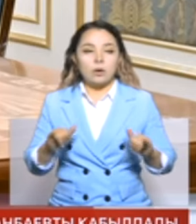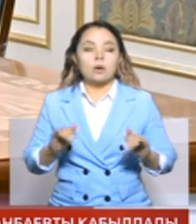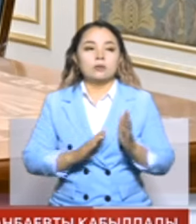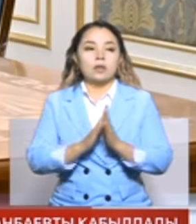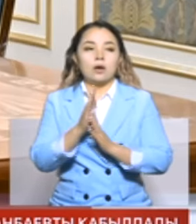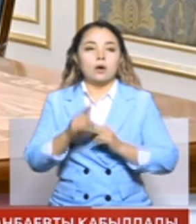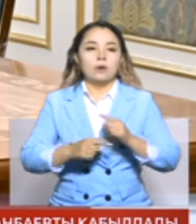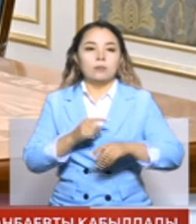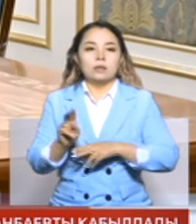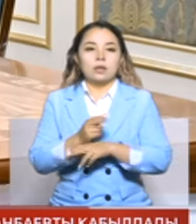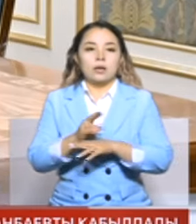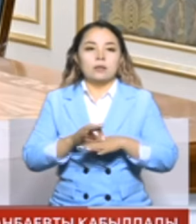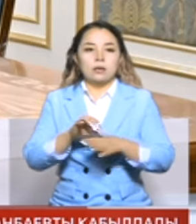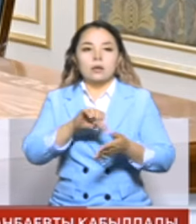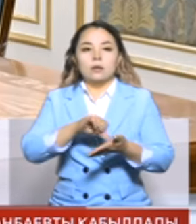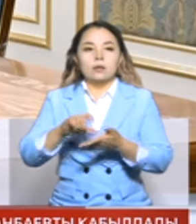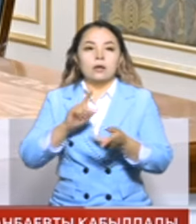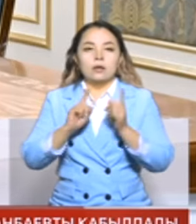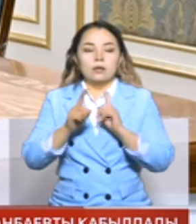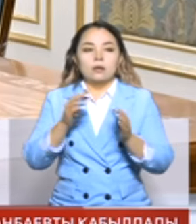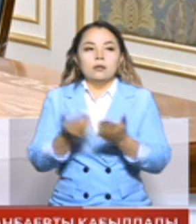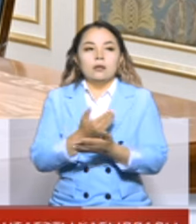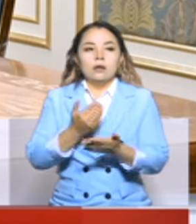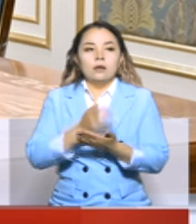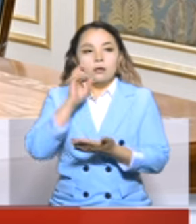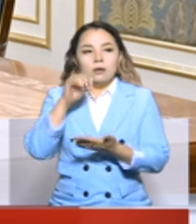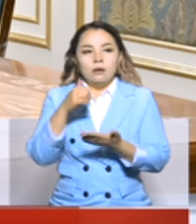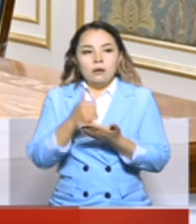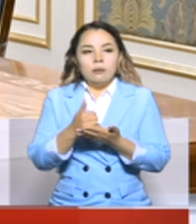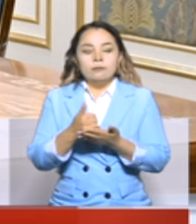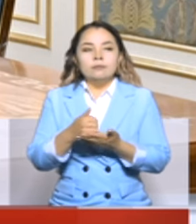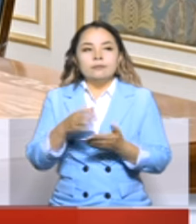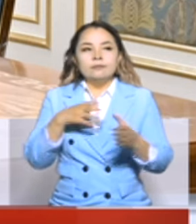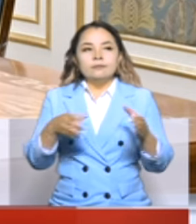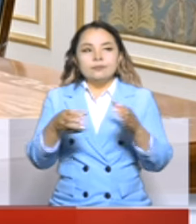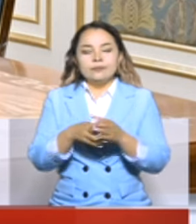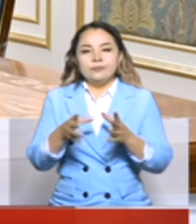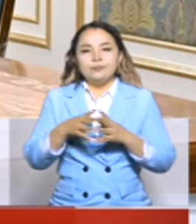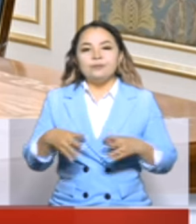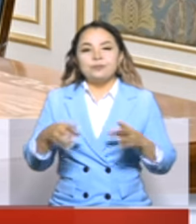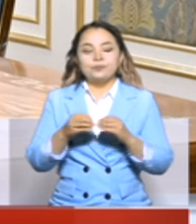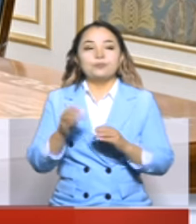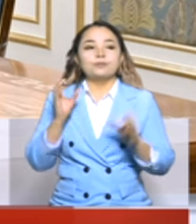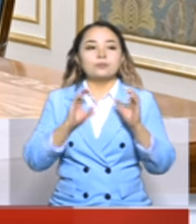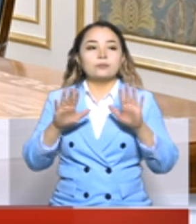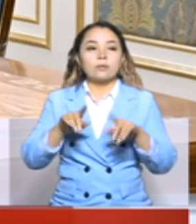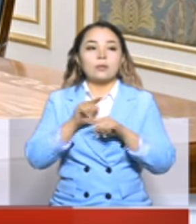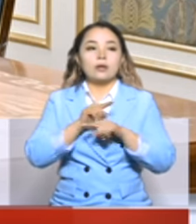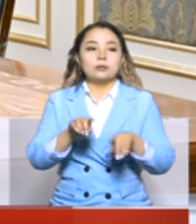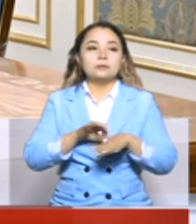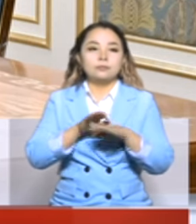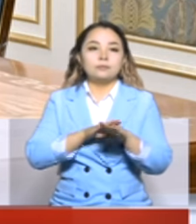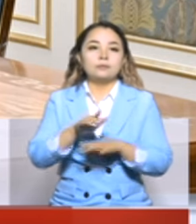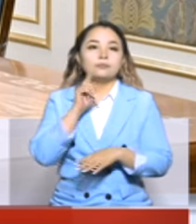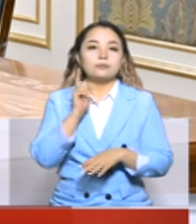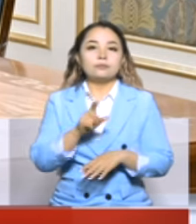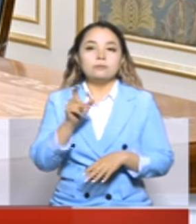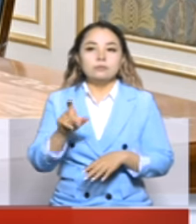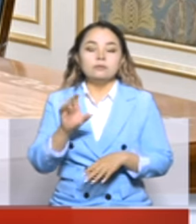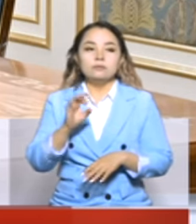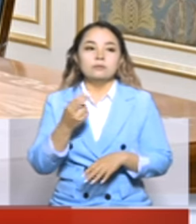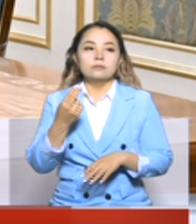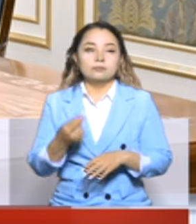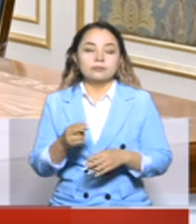өскелең ұрпақ тәрбиесіне қатысты мәселелер талқыланды. Мемлекет басшысы аға буынды отбасы институтын дәріптеу ісіне, жастарды әлеуметтік